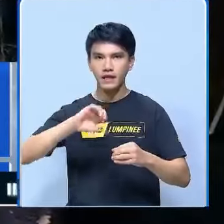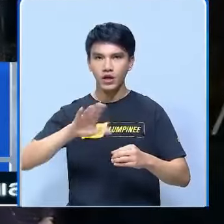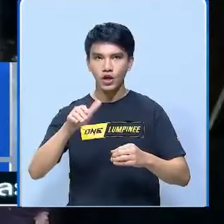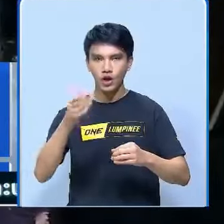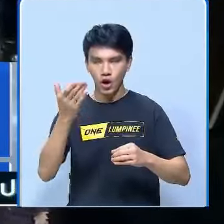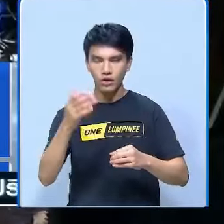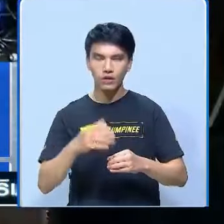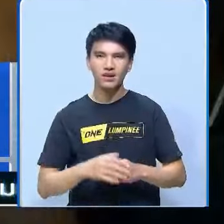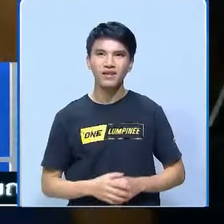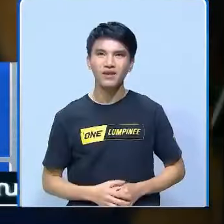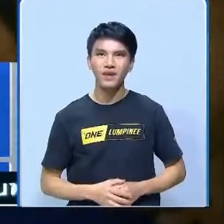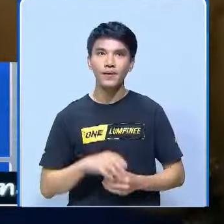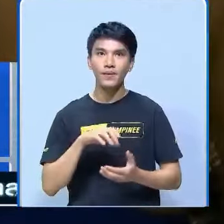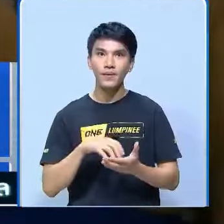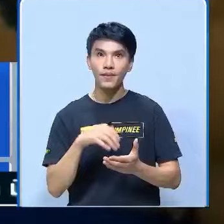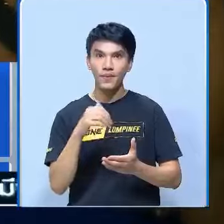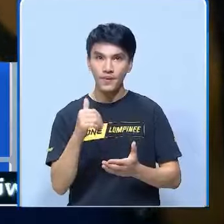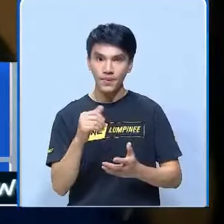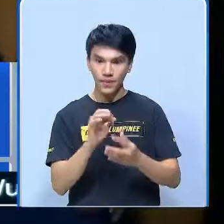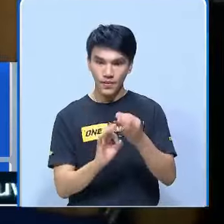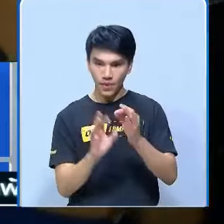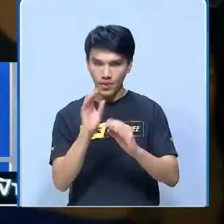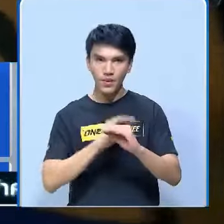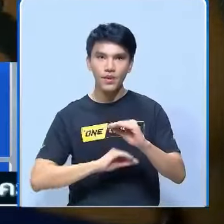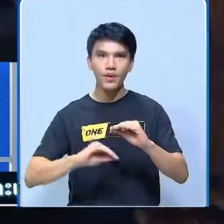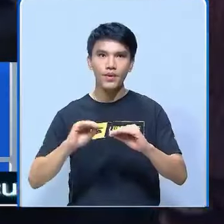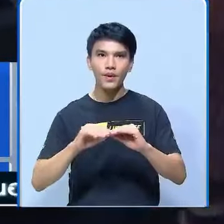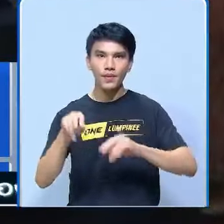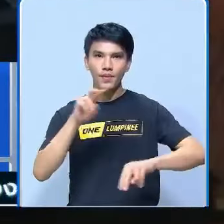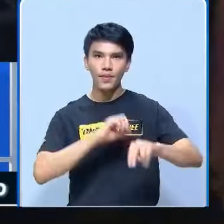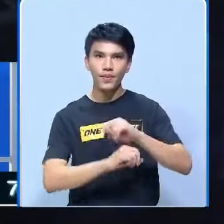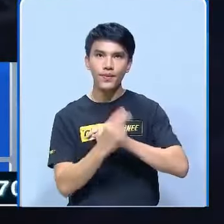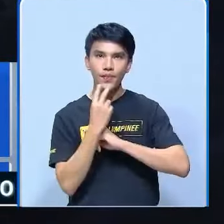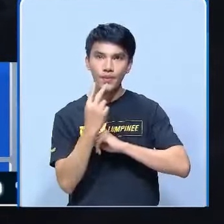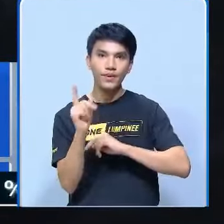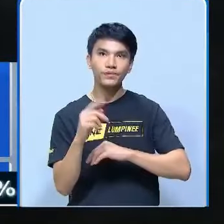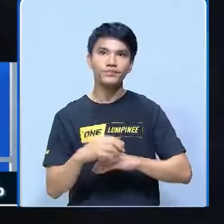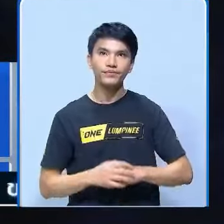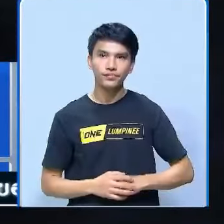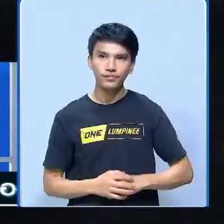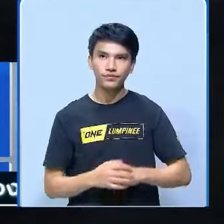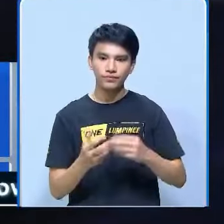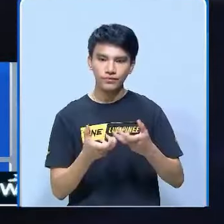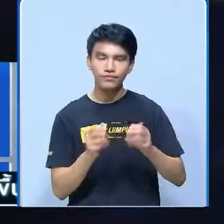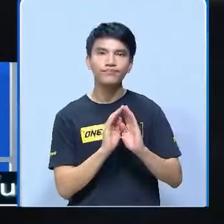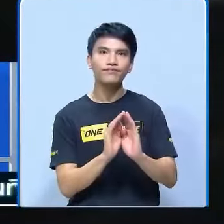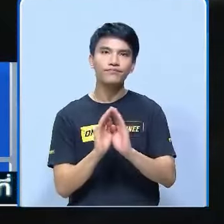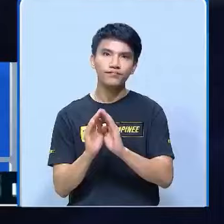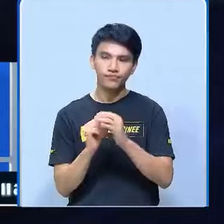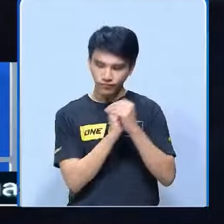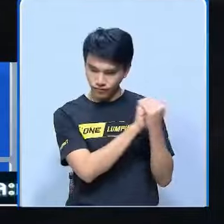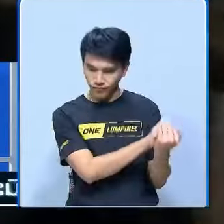ะ ดีไม่ลุกลามไปแบบว่าใหญ่โตไปนะคุณซึ่งจากการสอบสวนก็ทราบว่าอาคารนี้เนี่ยเป็นอาคารเก็บเครื่องมือแล้วก็รถกอล์ฟ